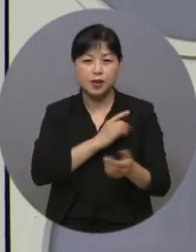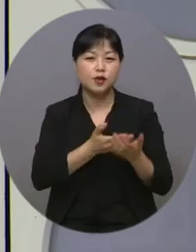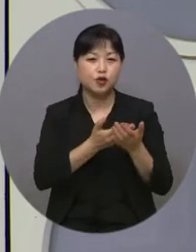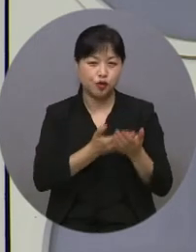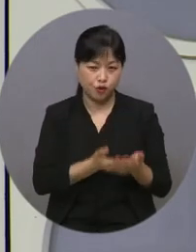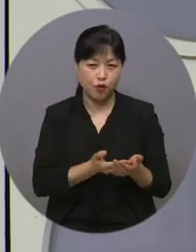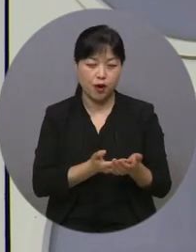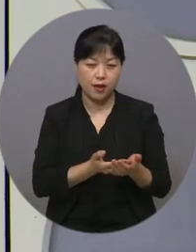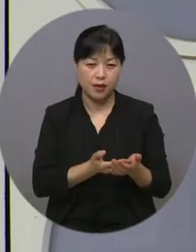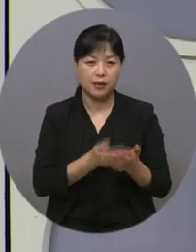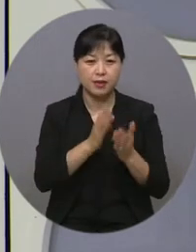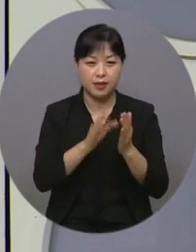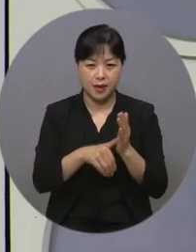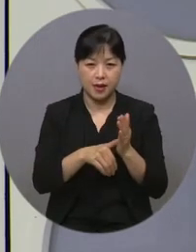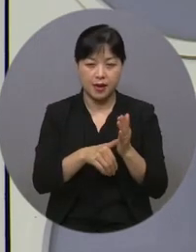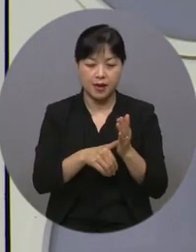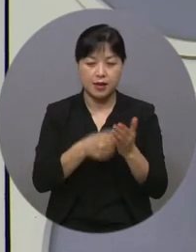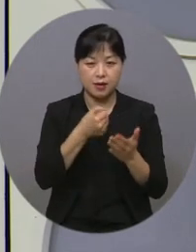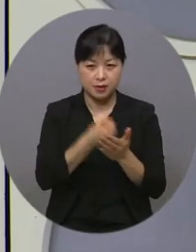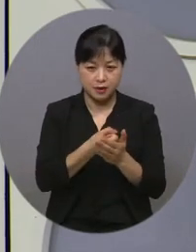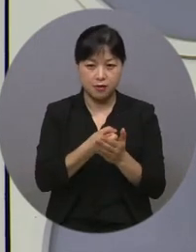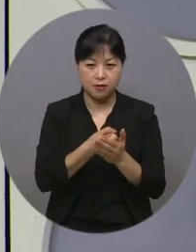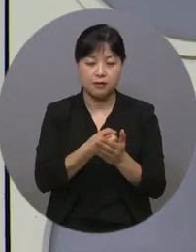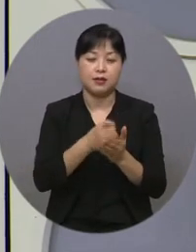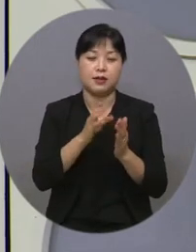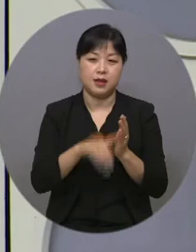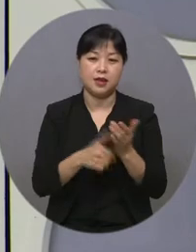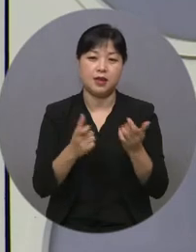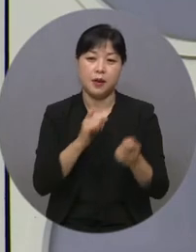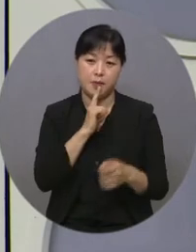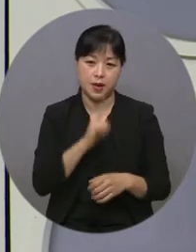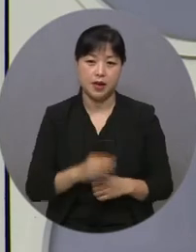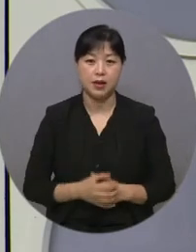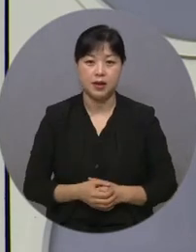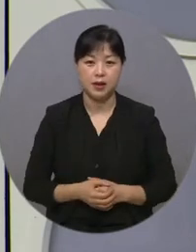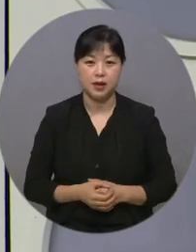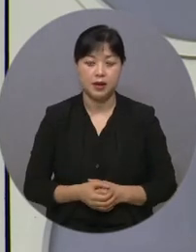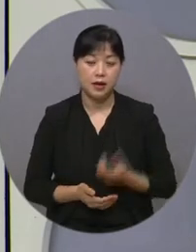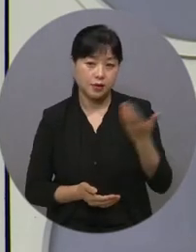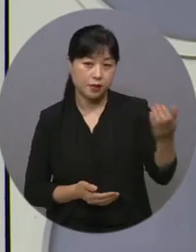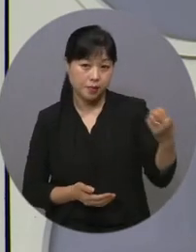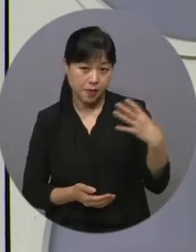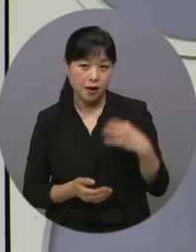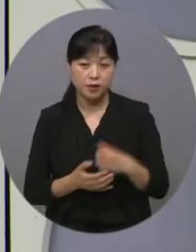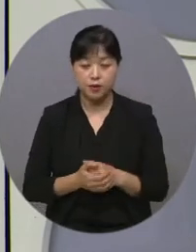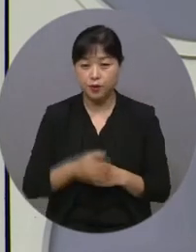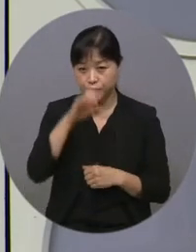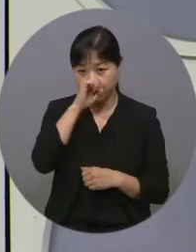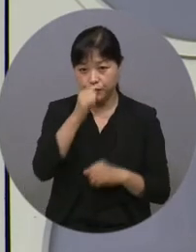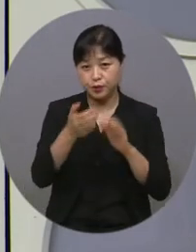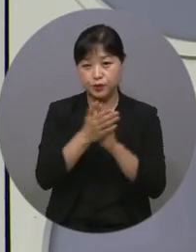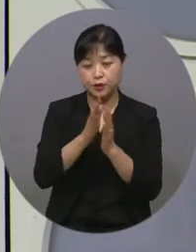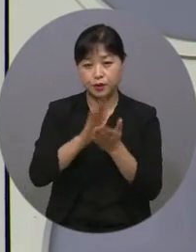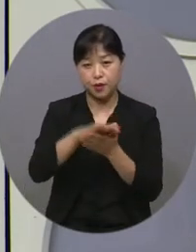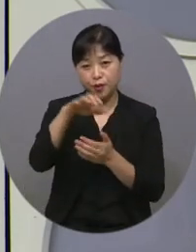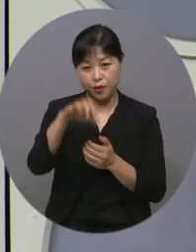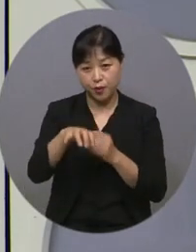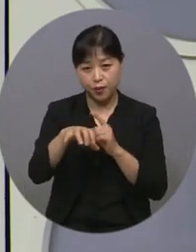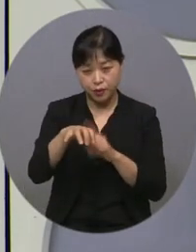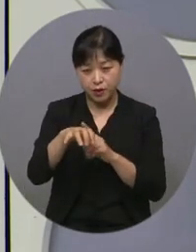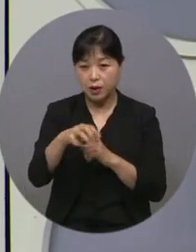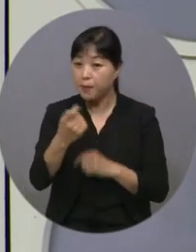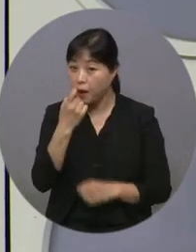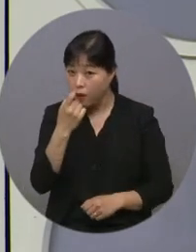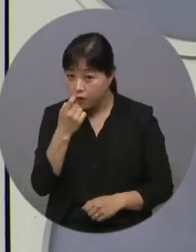이제 좋은 유치원을 나와서 아이들이 잘 성장했다고 말씀하셨잖아요.